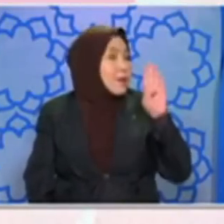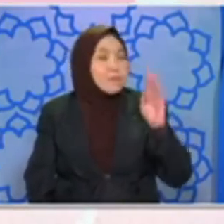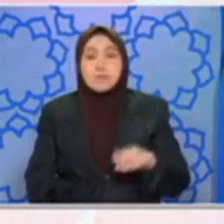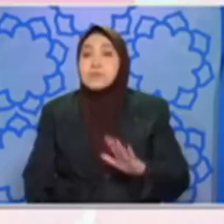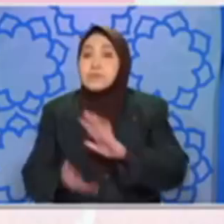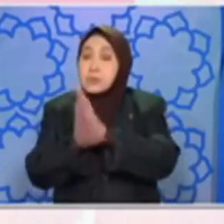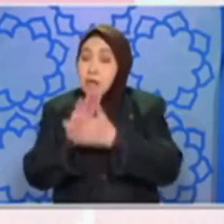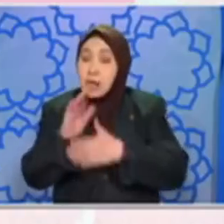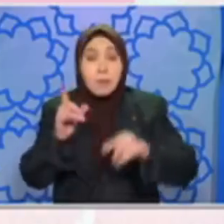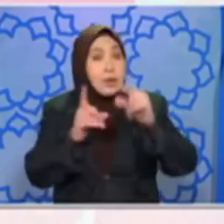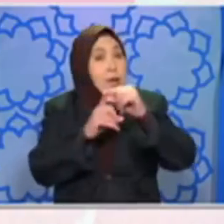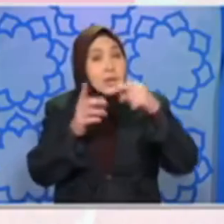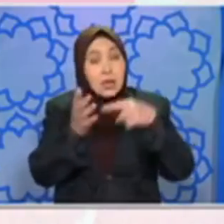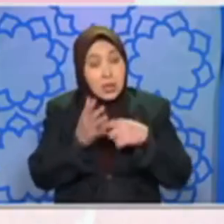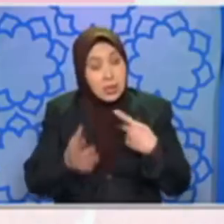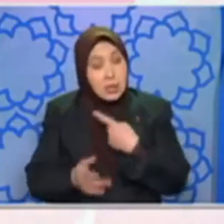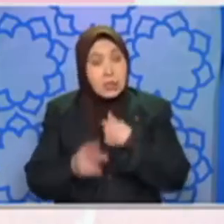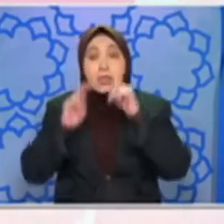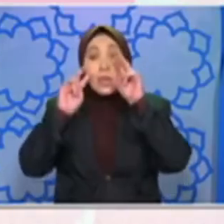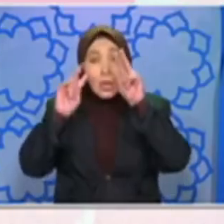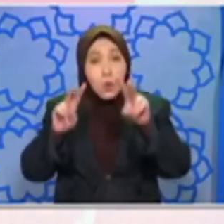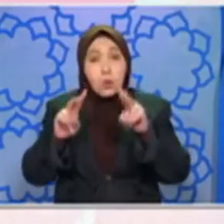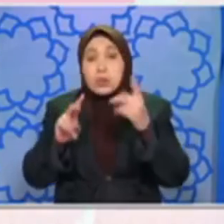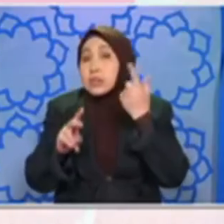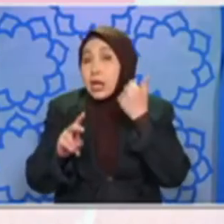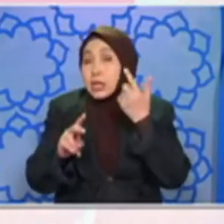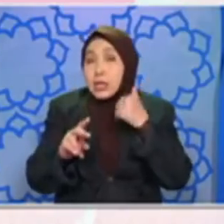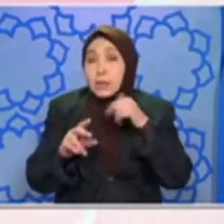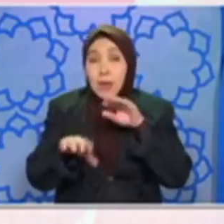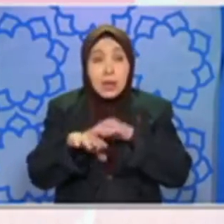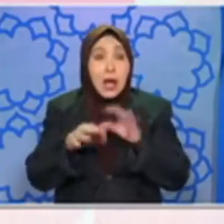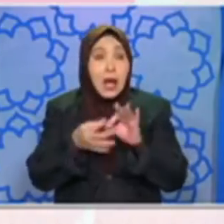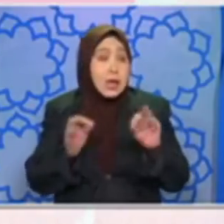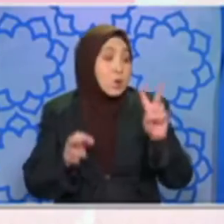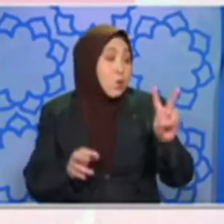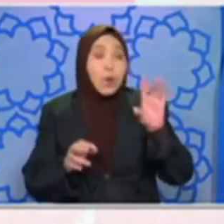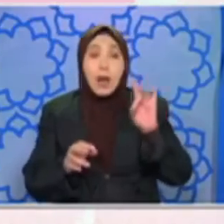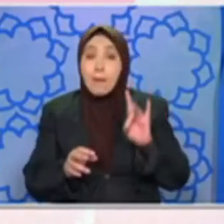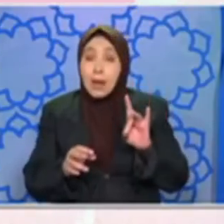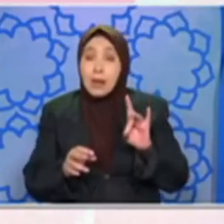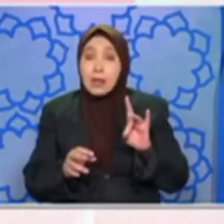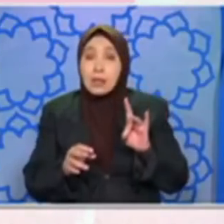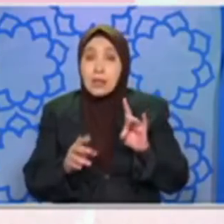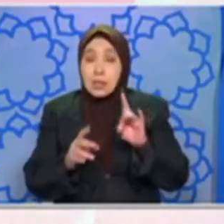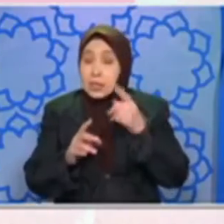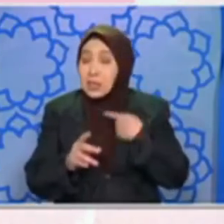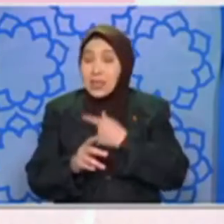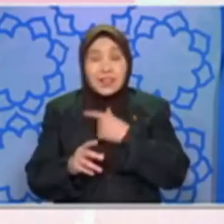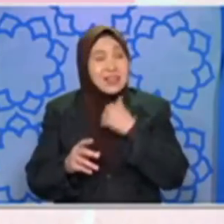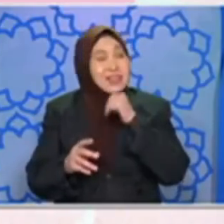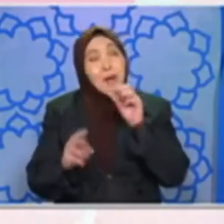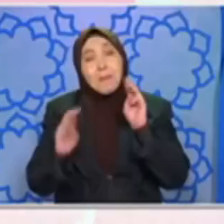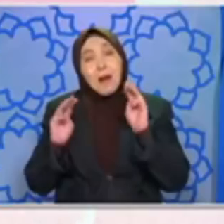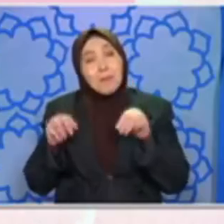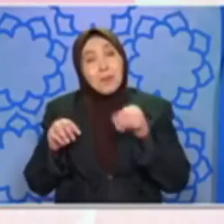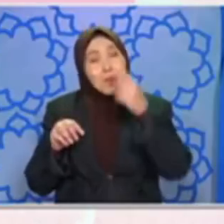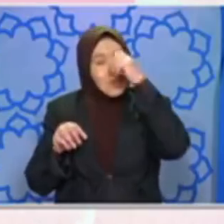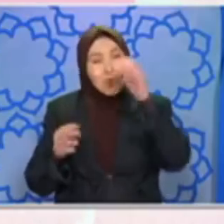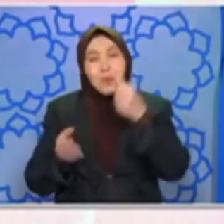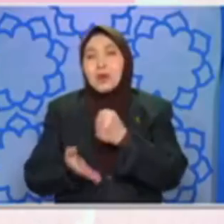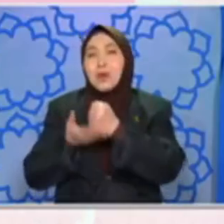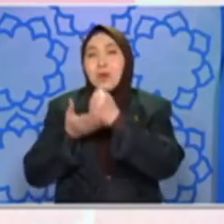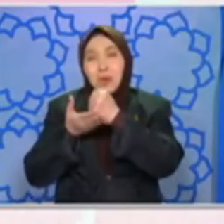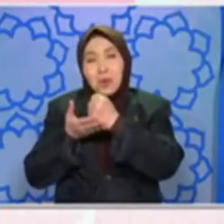ini yang kita lihat sebentar tadi pada ayat 28, ya, bila kita tidak mampu untuk menolong